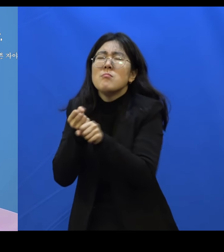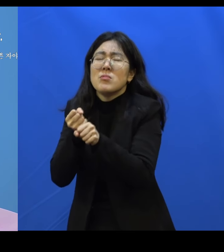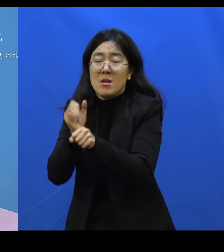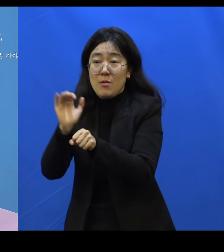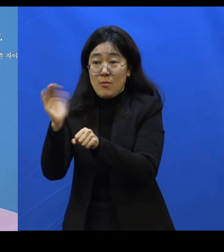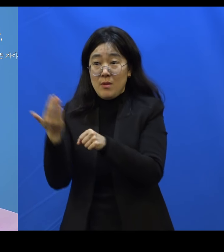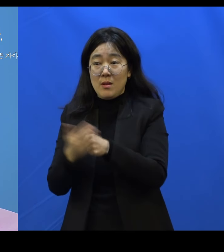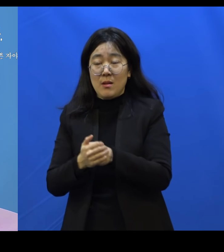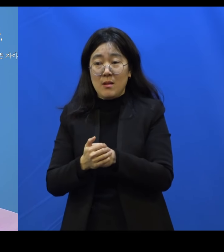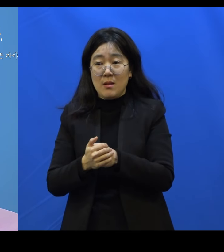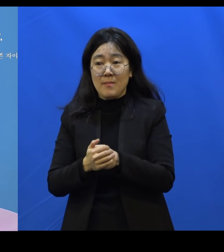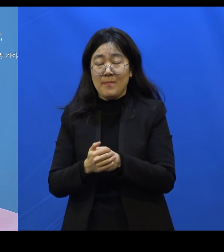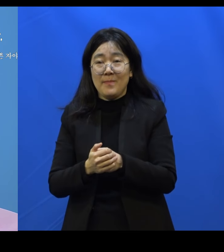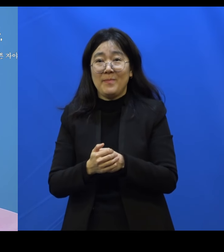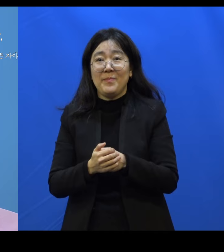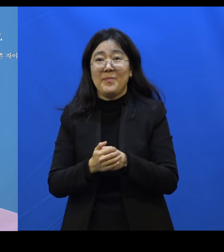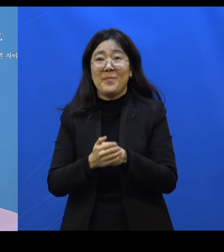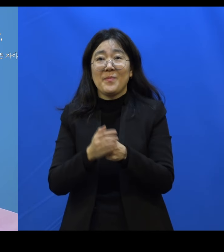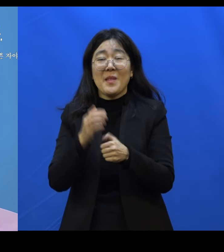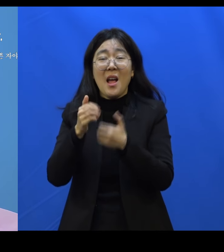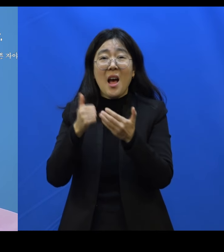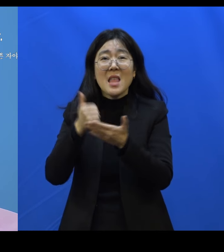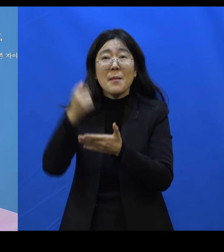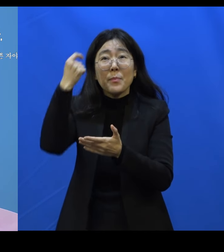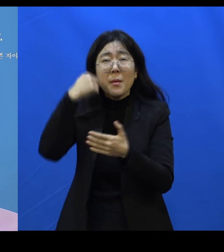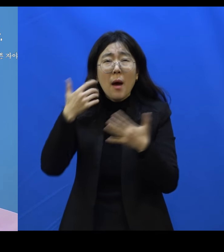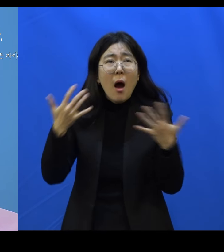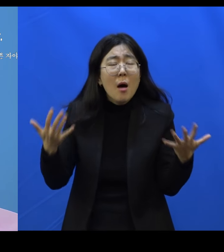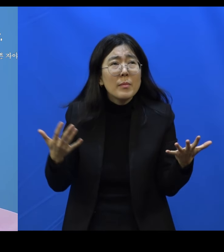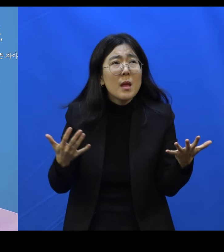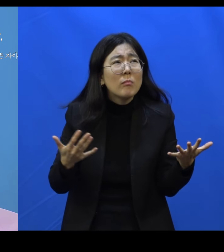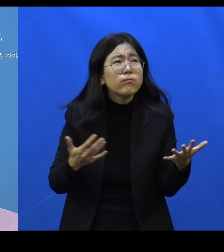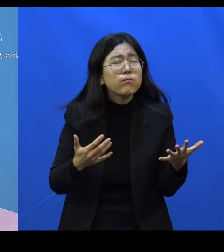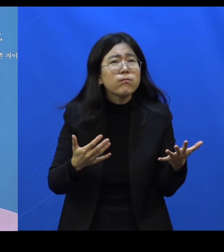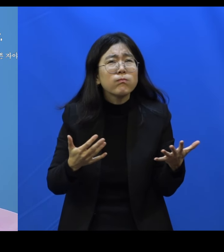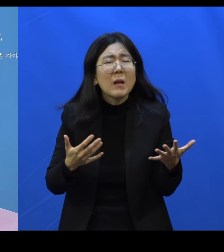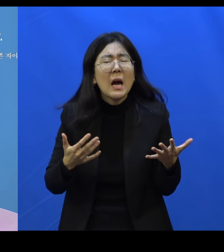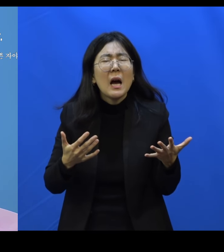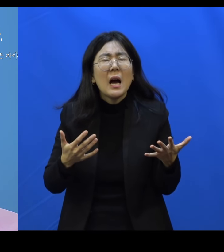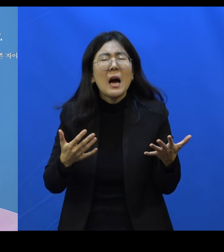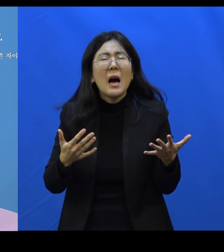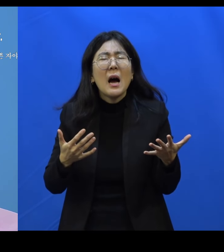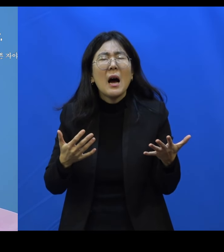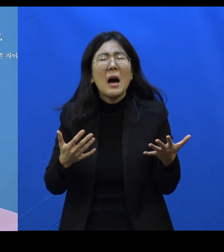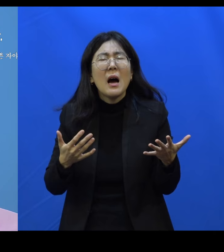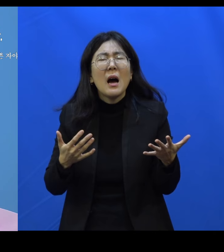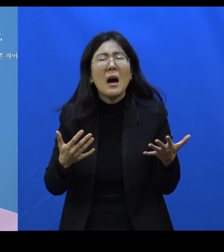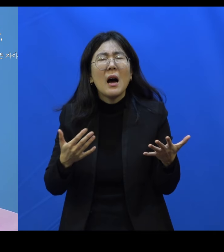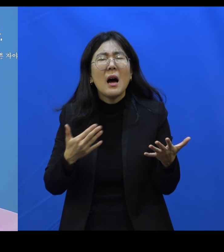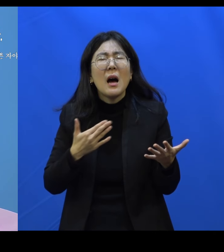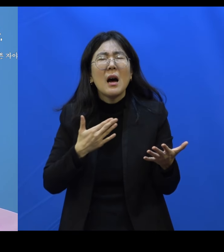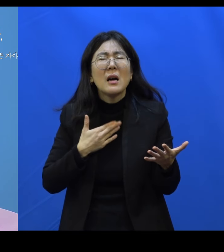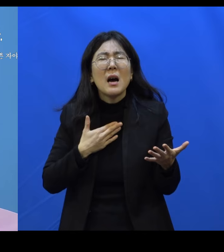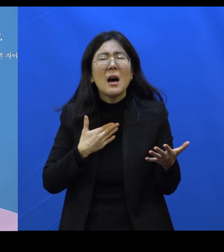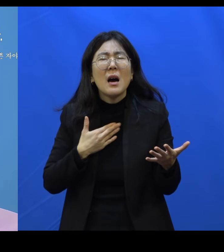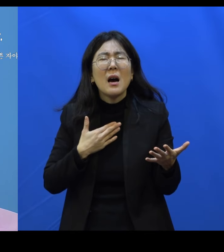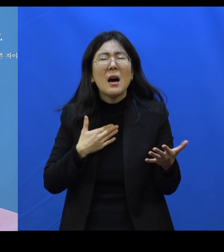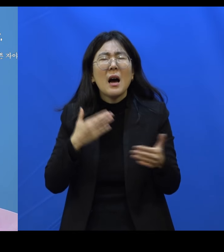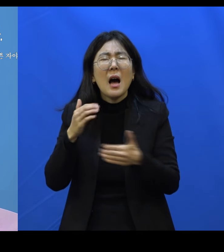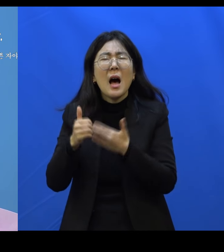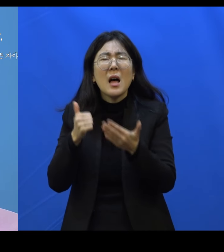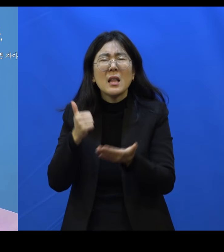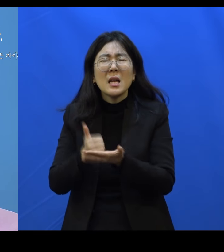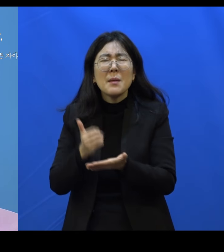결국은 그 부재의 시간을 통하여 하나님이 없이는 나는 살아갈 수 없다는 깨달음을 얻게 됩니다.